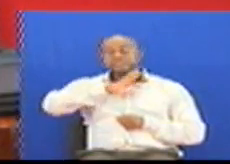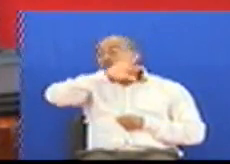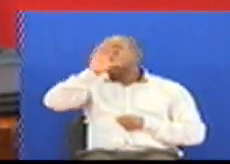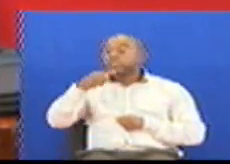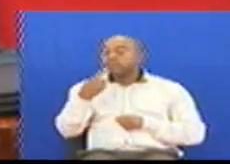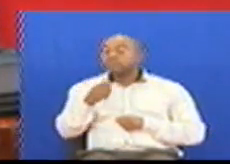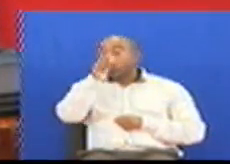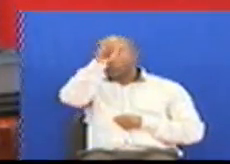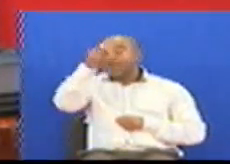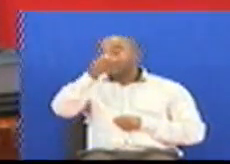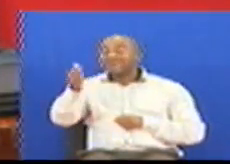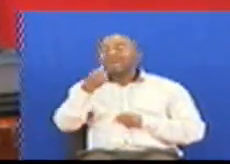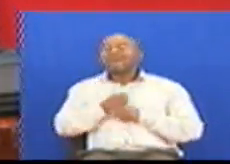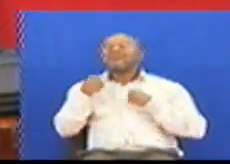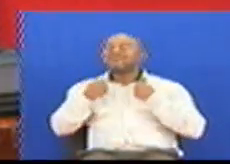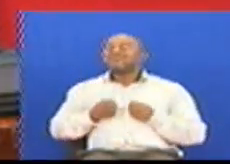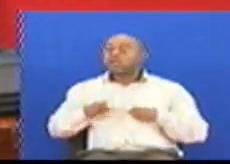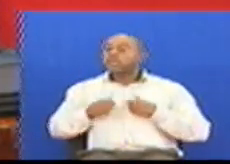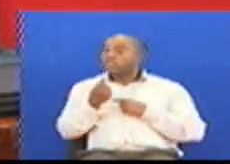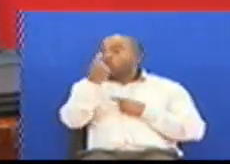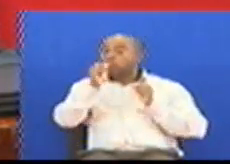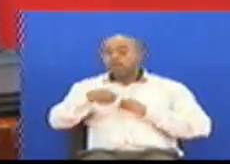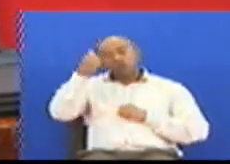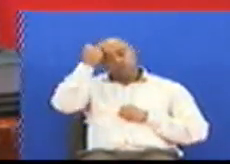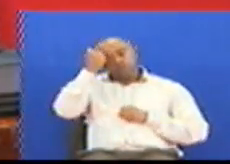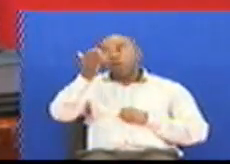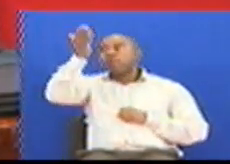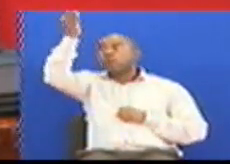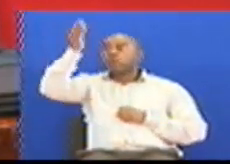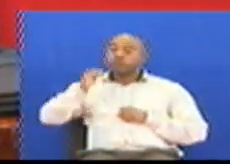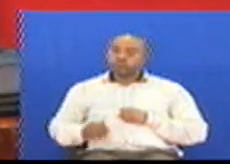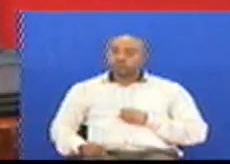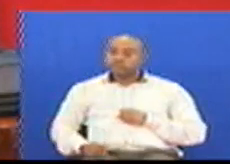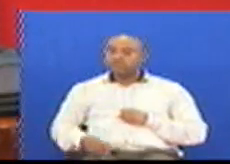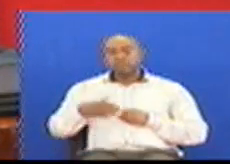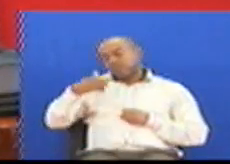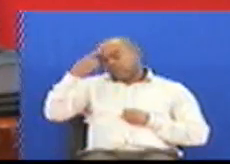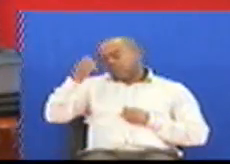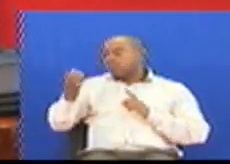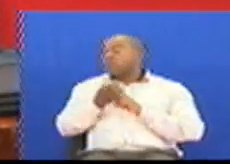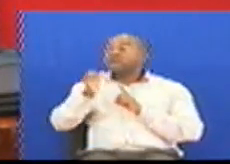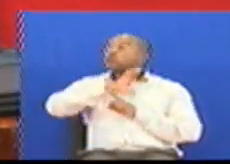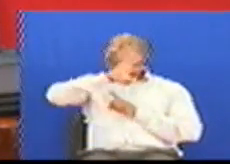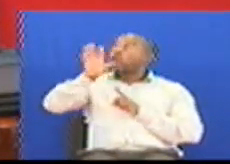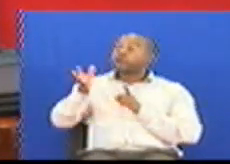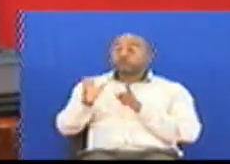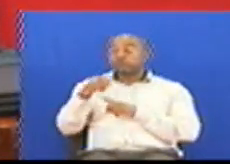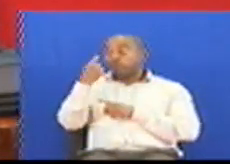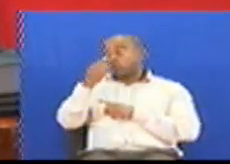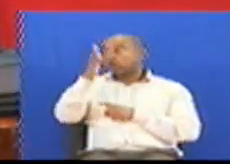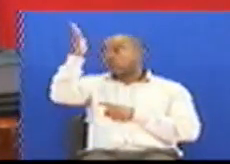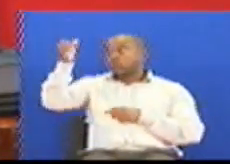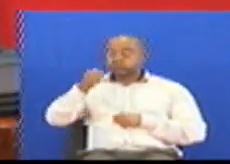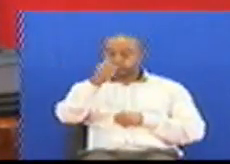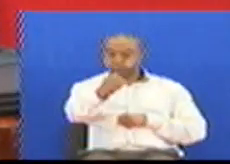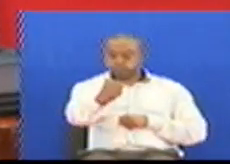kazi kwa bidii, lakini tumweke Mungu mbele. Kwa mimi naamini kwamba mafanikio yote haya anayofanikiwa ni kwa sababu anamweka Mungu